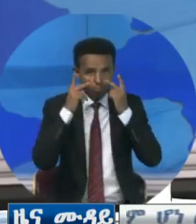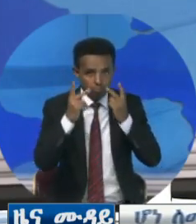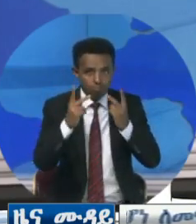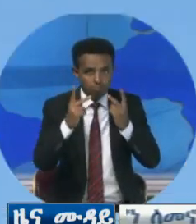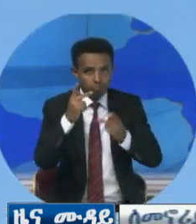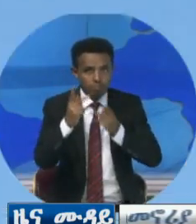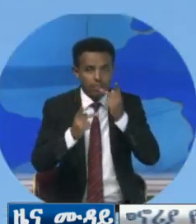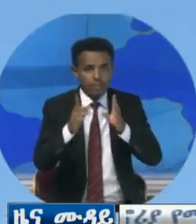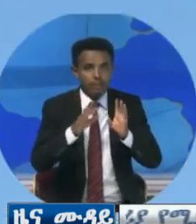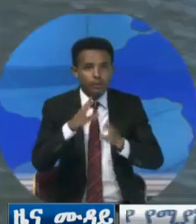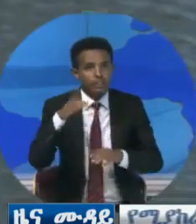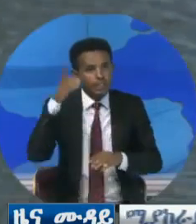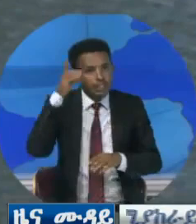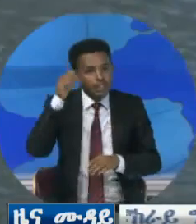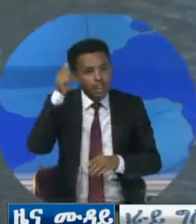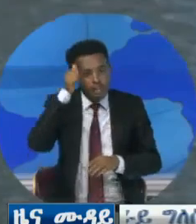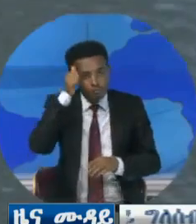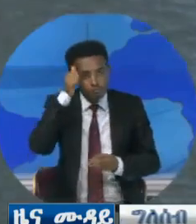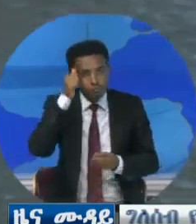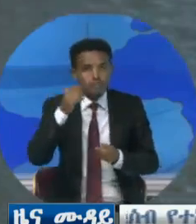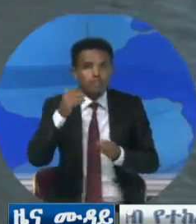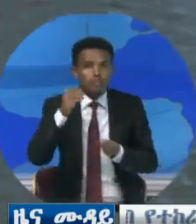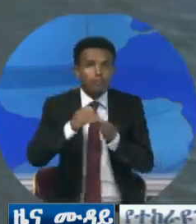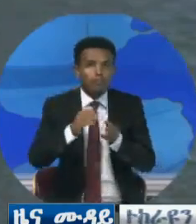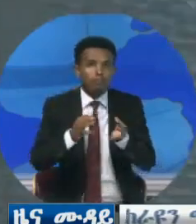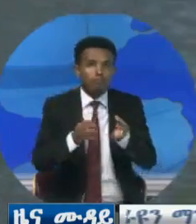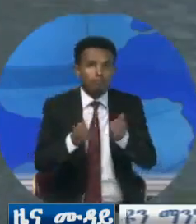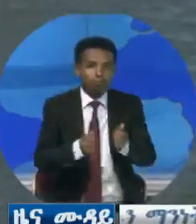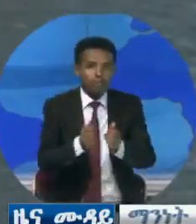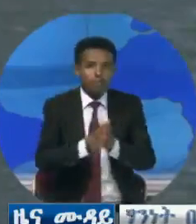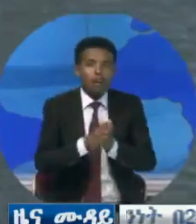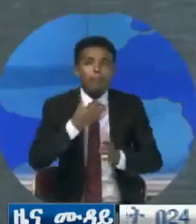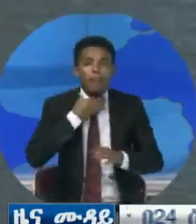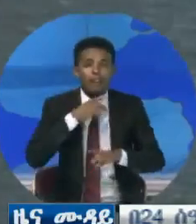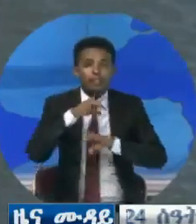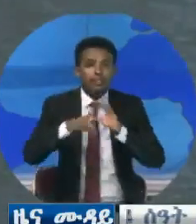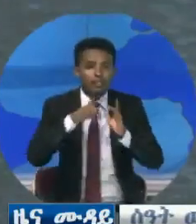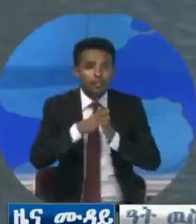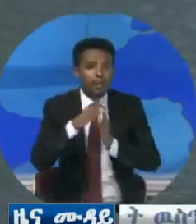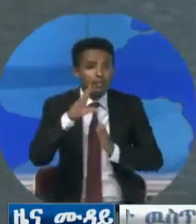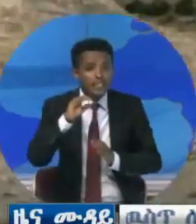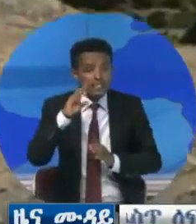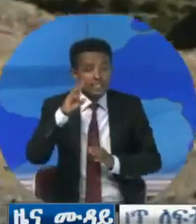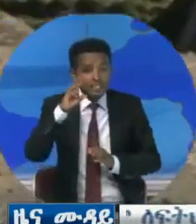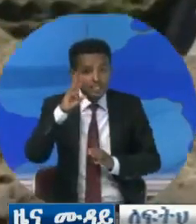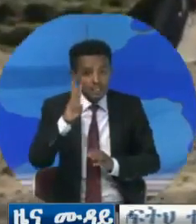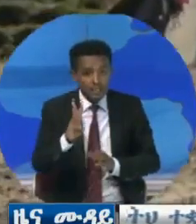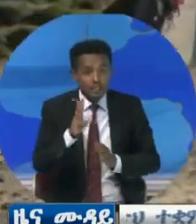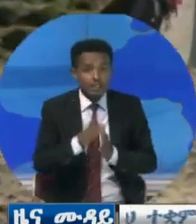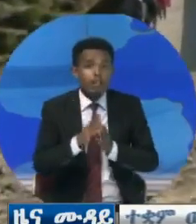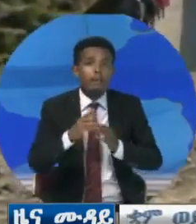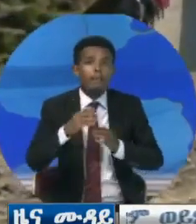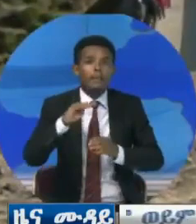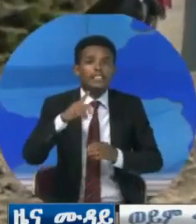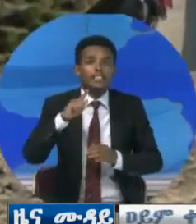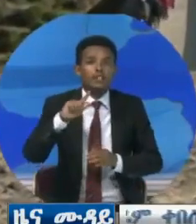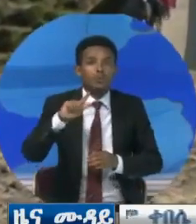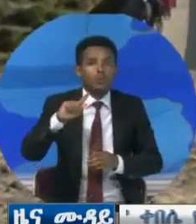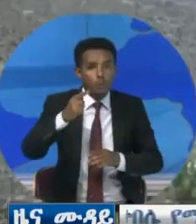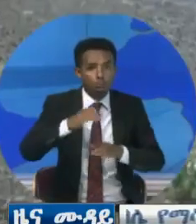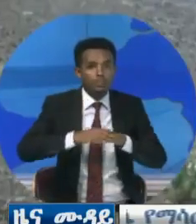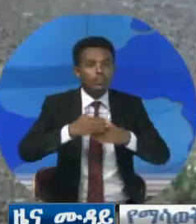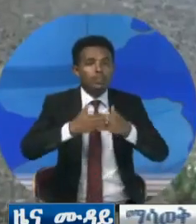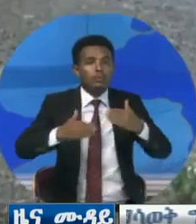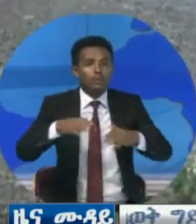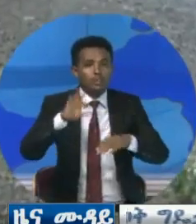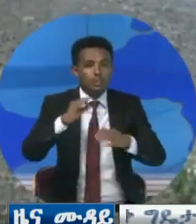አዘጋጅቶታል። በአማራ ክልል ደቡብ ወሎ ዞን 56 የመስኖ ግድቦች ይገኛሉ። በእነዚህ ግድቦችም ከ127000